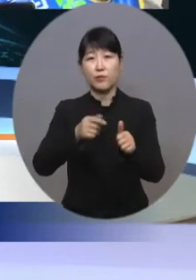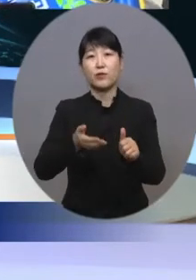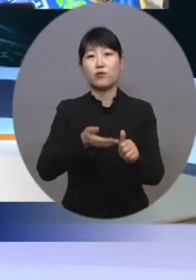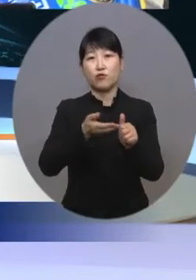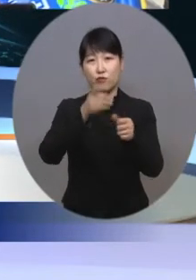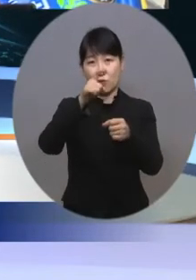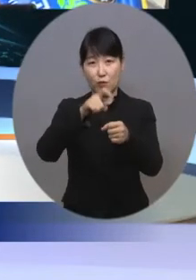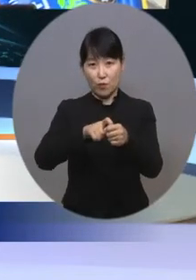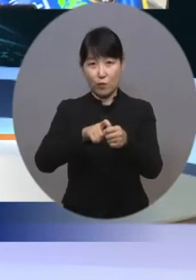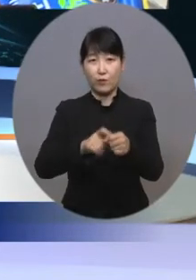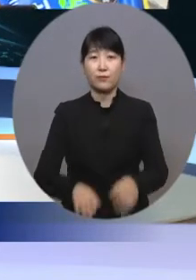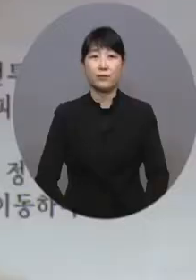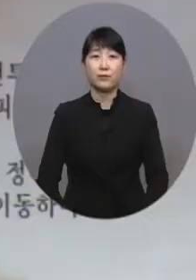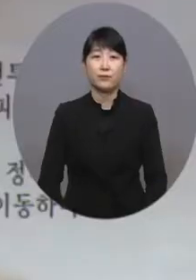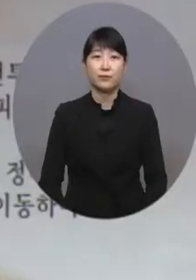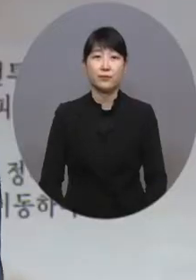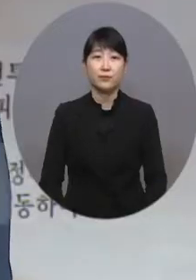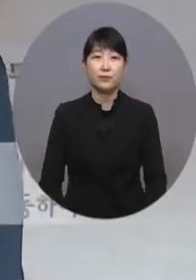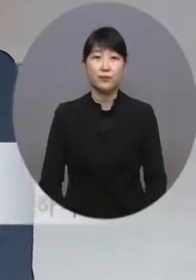시작을 맞았습니다.